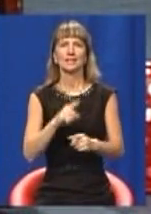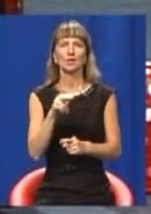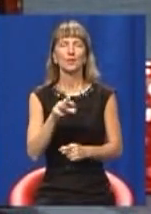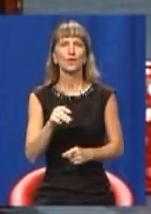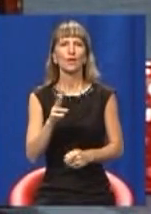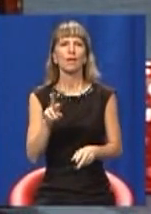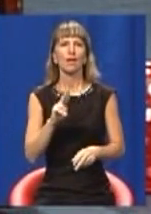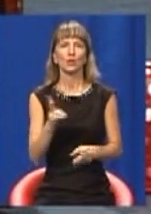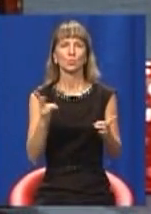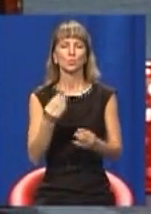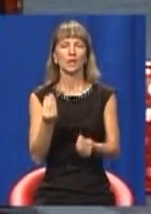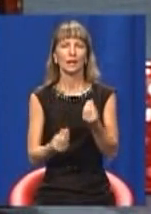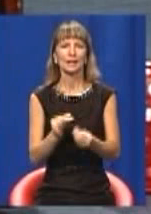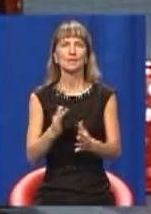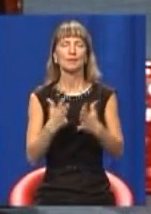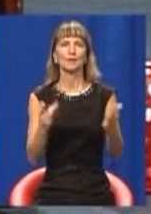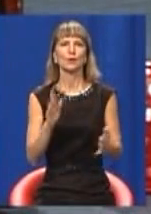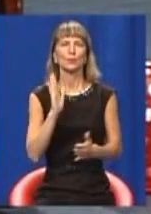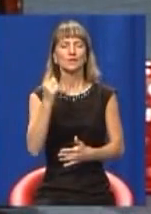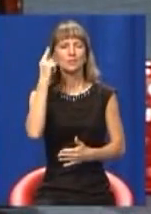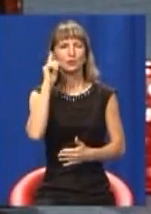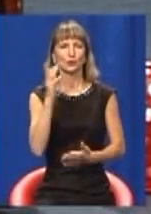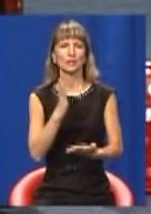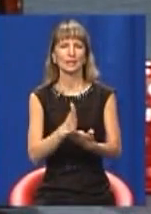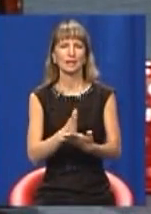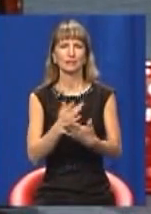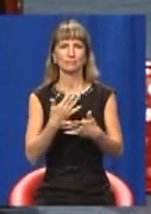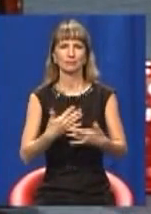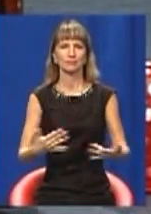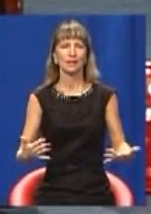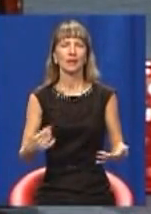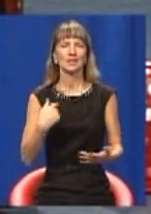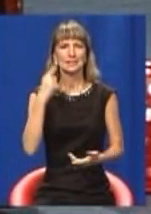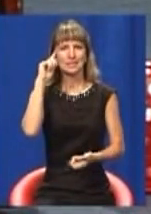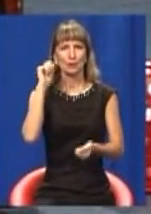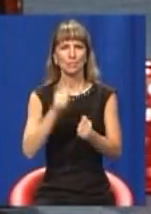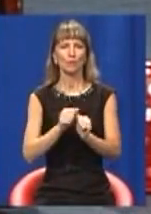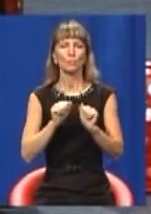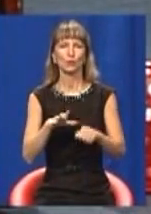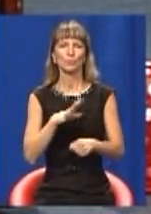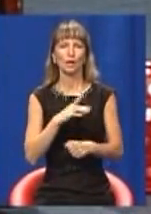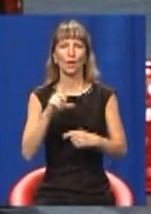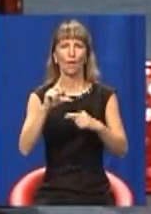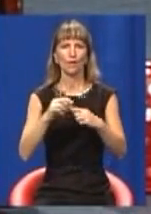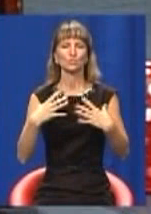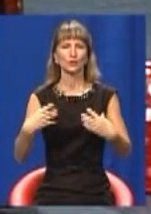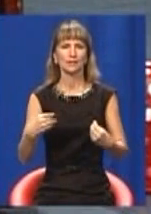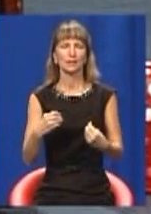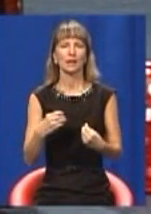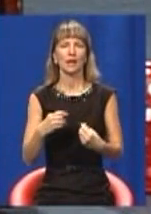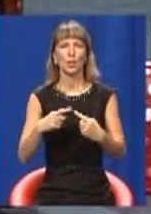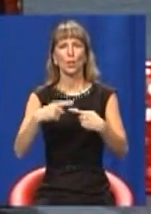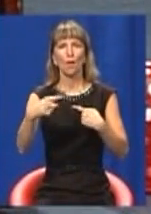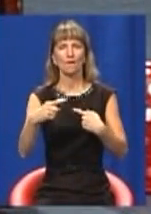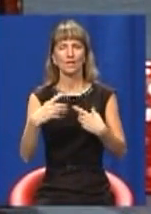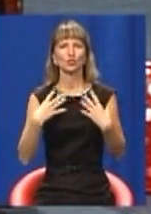потрібно гратися, і більше того, будете знати, що існує їх декілька видів. Навіть я це запам'ятав, вони можуть бути чи короткі. короткошерстні чи довгошерстні.